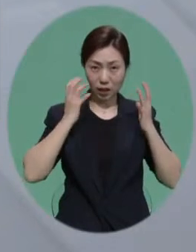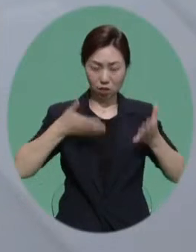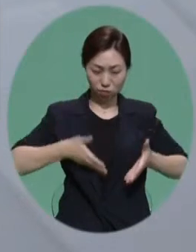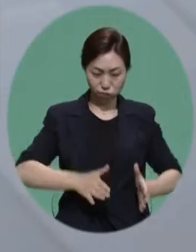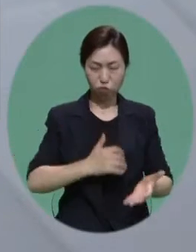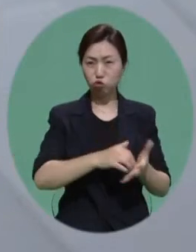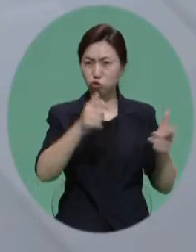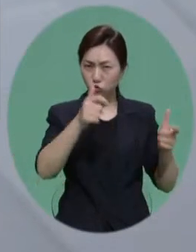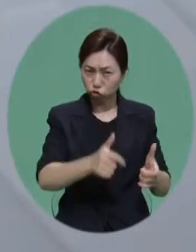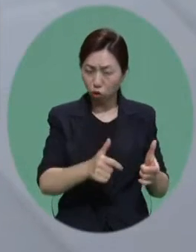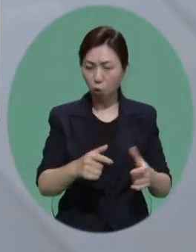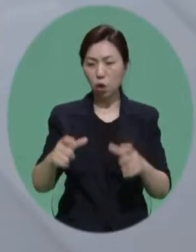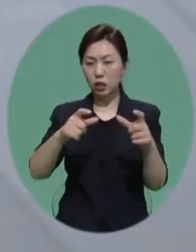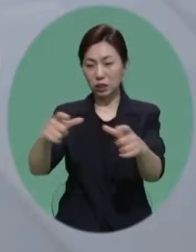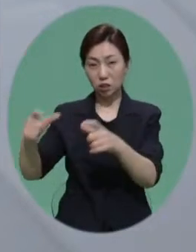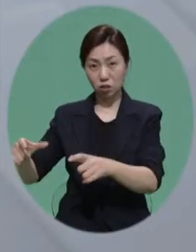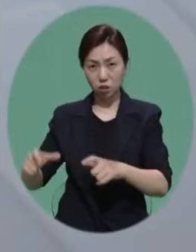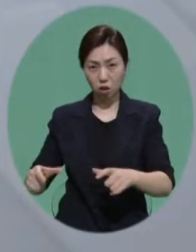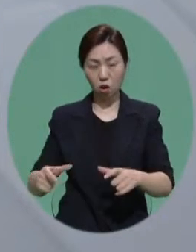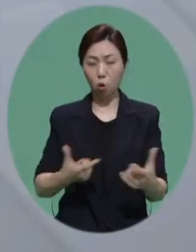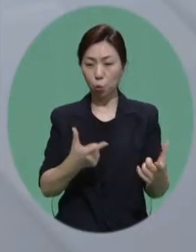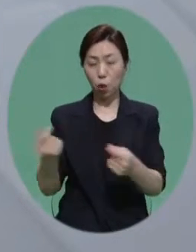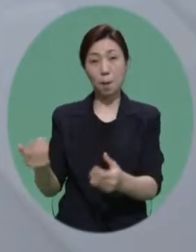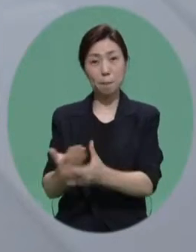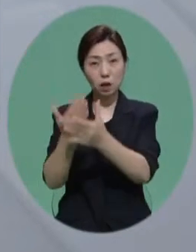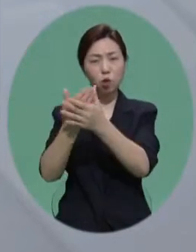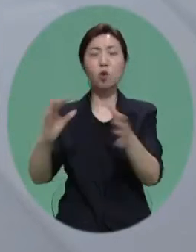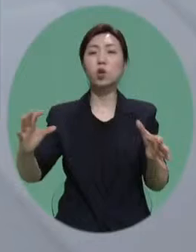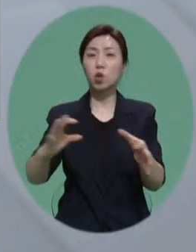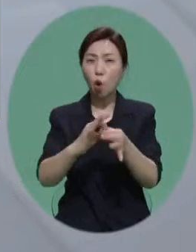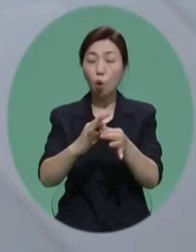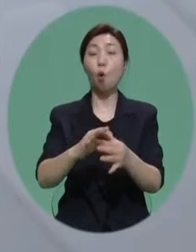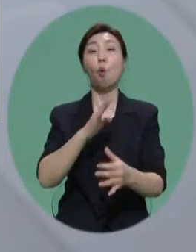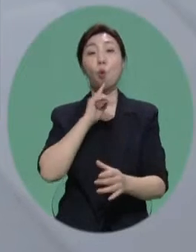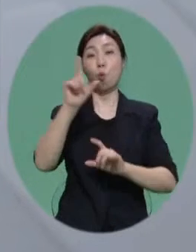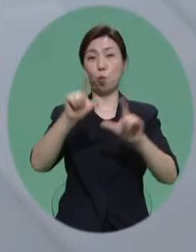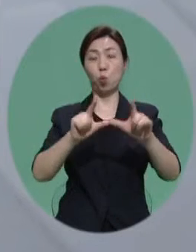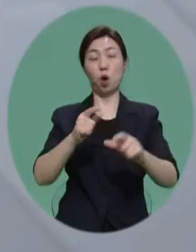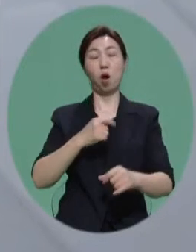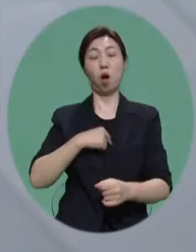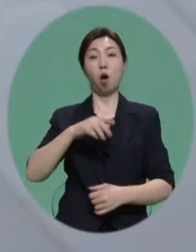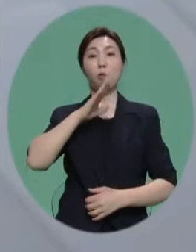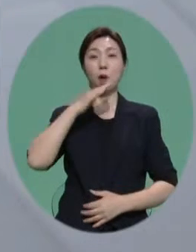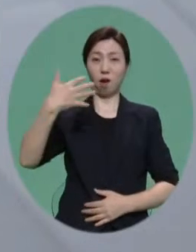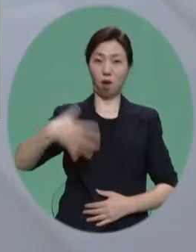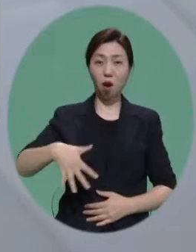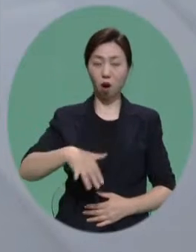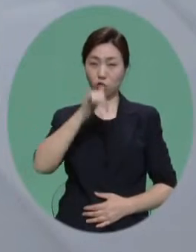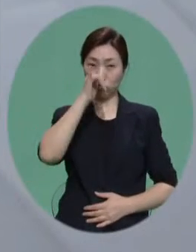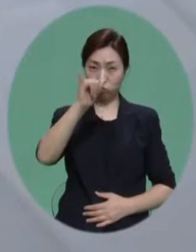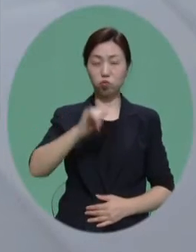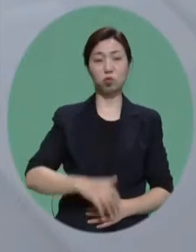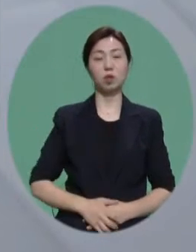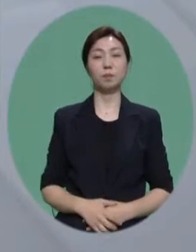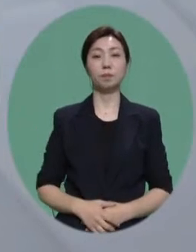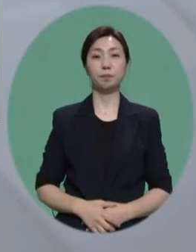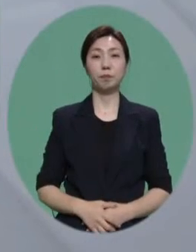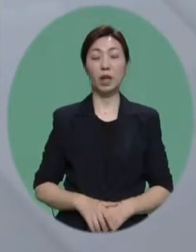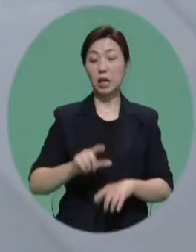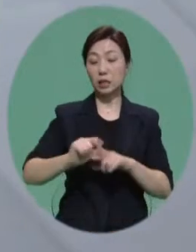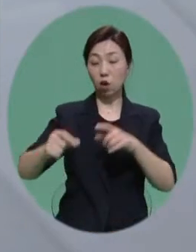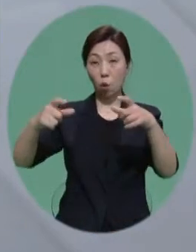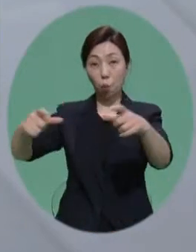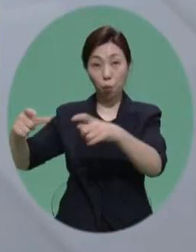드리고요 그래서 제가 사실 하나 여쭤 보고 싶었던 게 있었는데 지방 말씀을 많이들 하시는데 어 왜 실제로